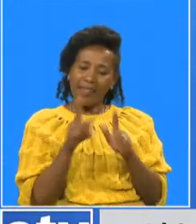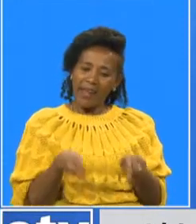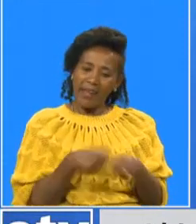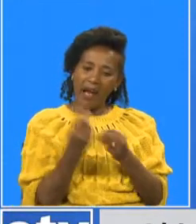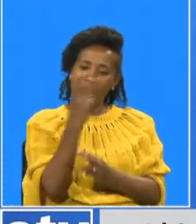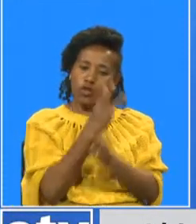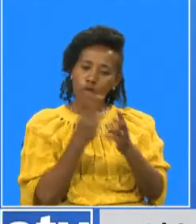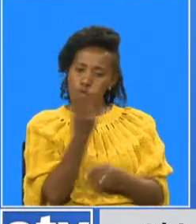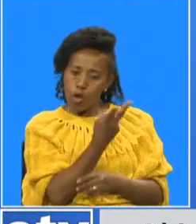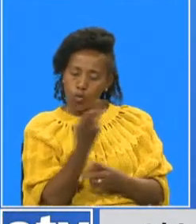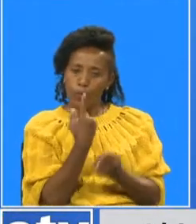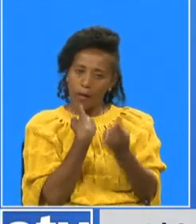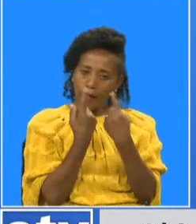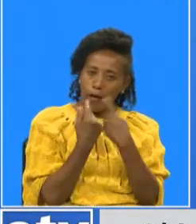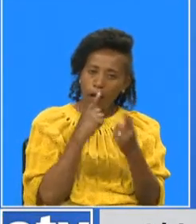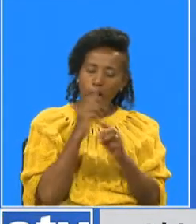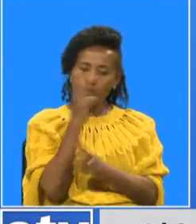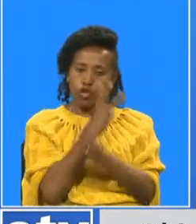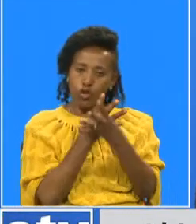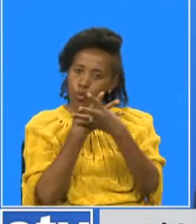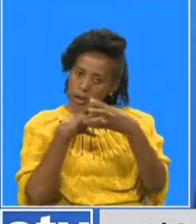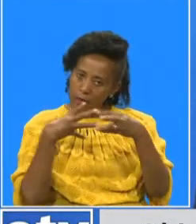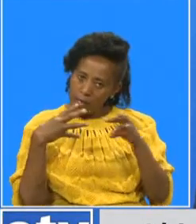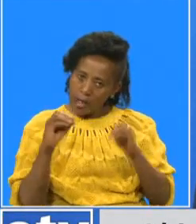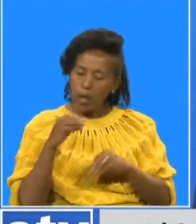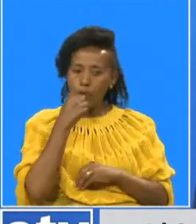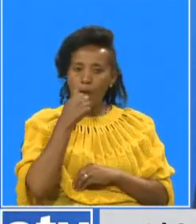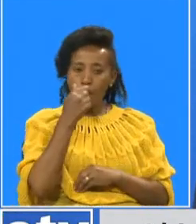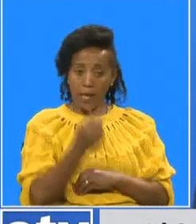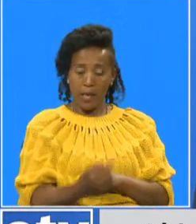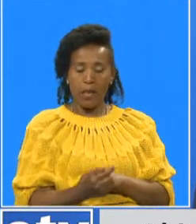ችግሮች ሁለቱም እየተነጋገሩ ችግሩን ይፈቱታል የሚል